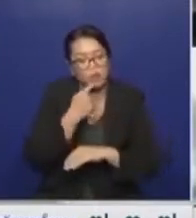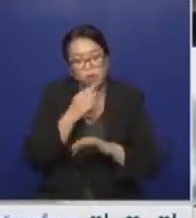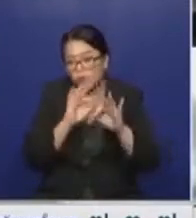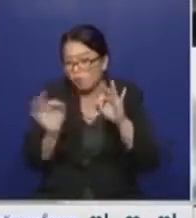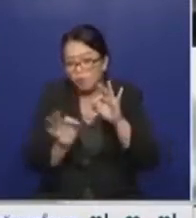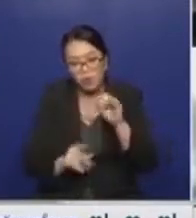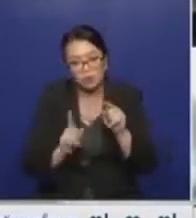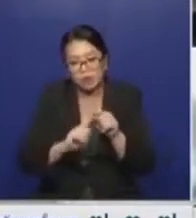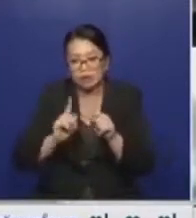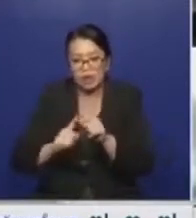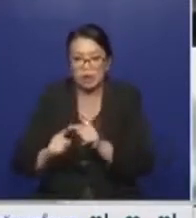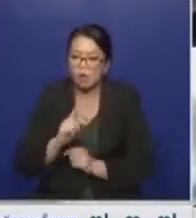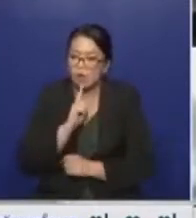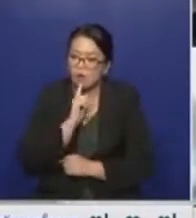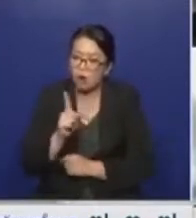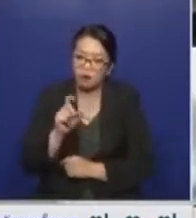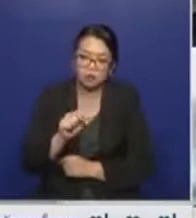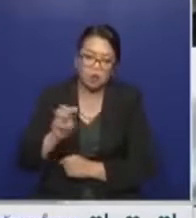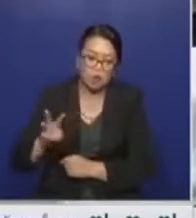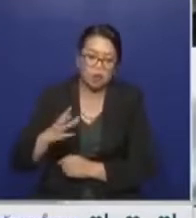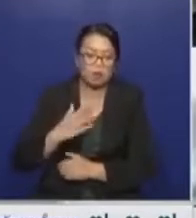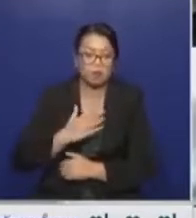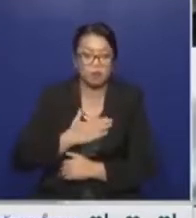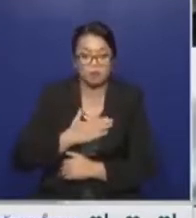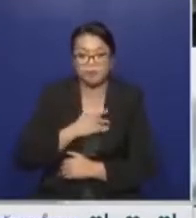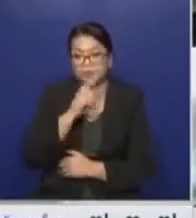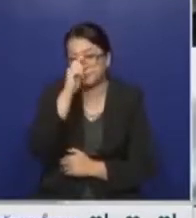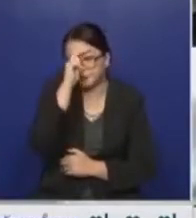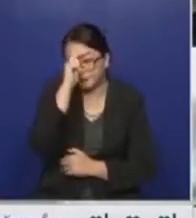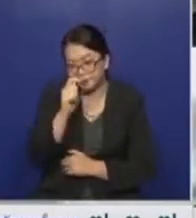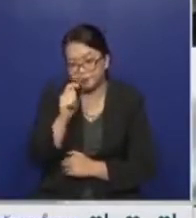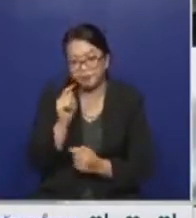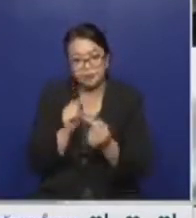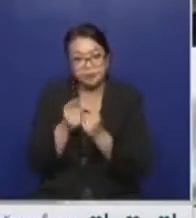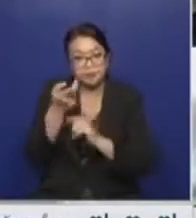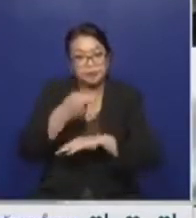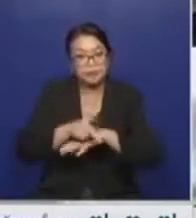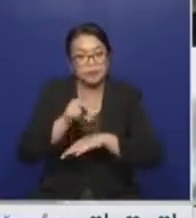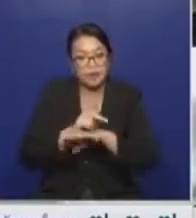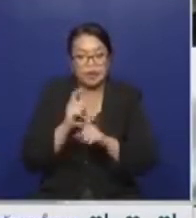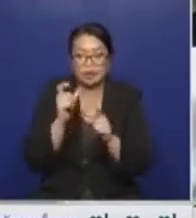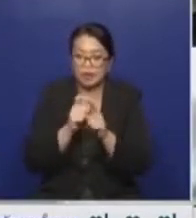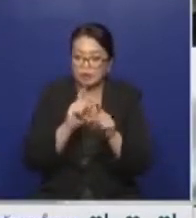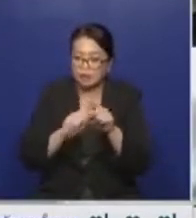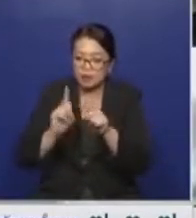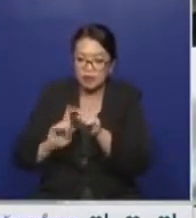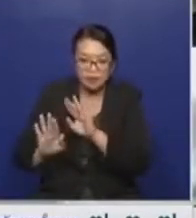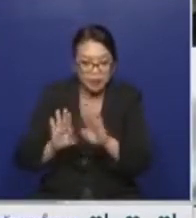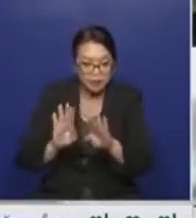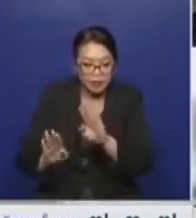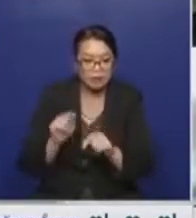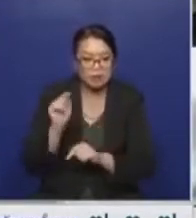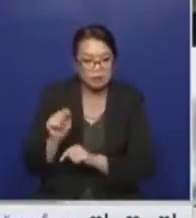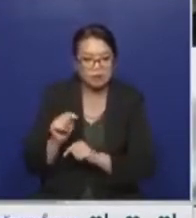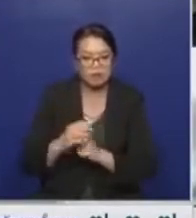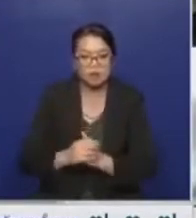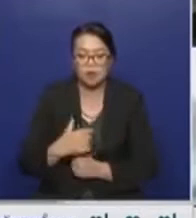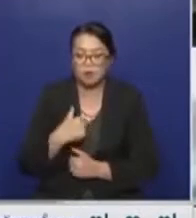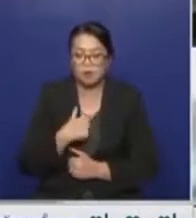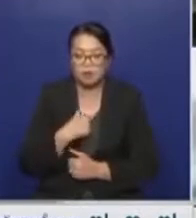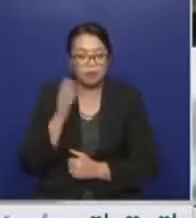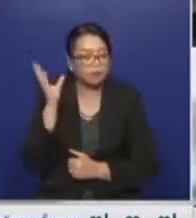ะครับเพราะฉะนั้นด้วยความเคารพท่านประธานครับ ครับ ประโยคเหล่านี้เนี่ยนะครับผมก็ไม่อย